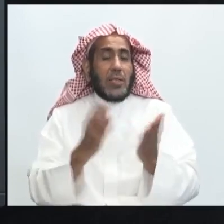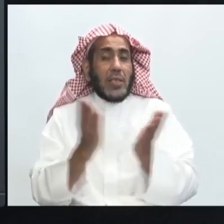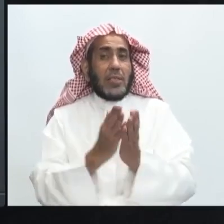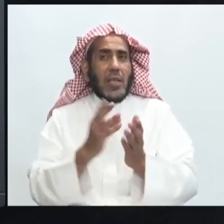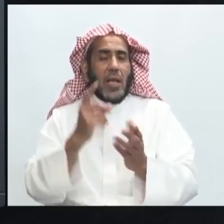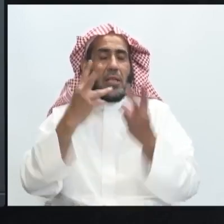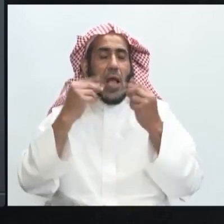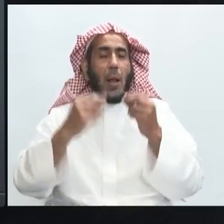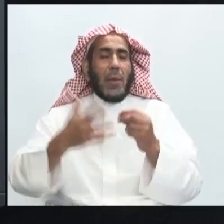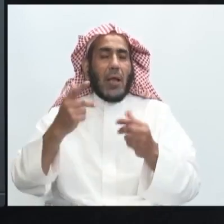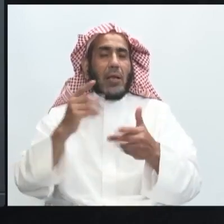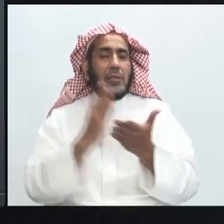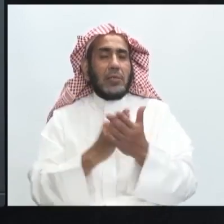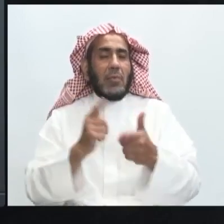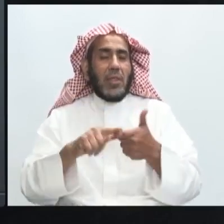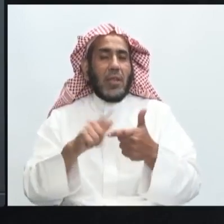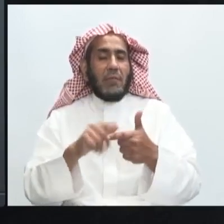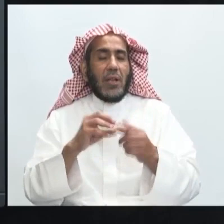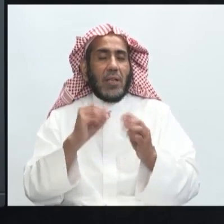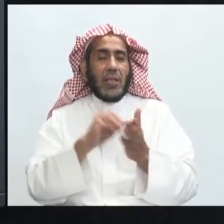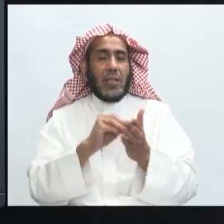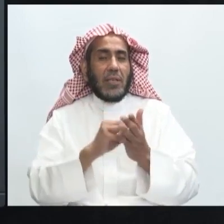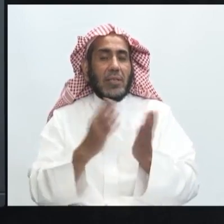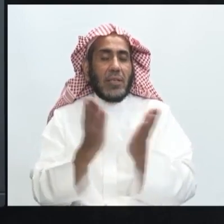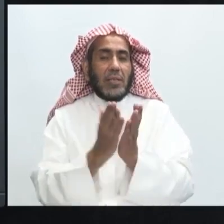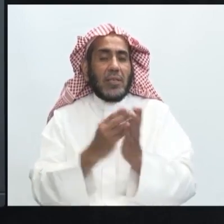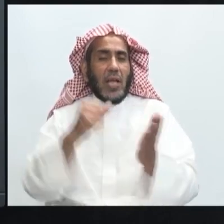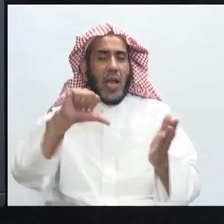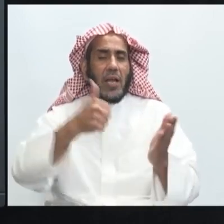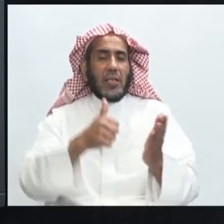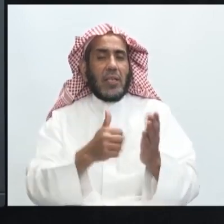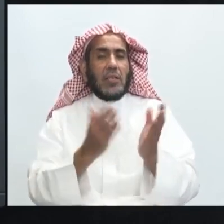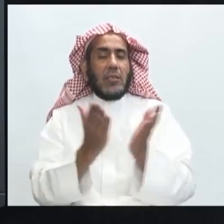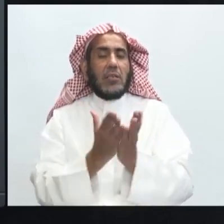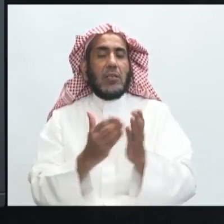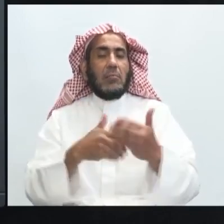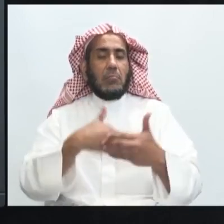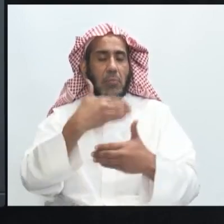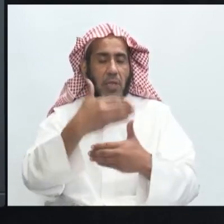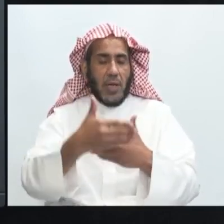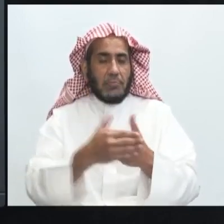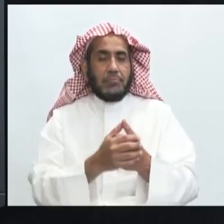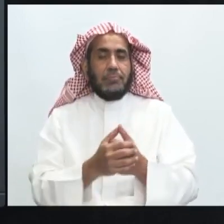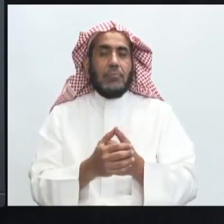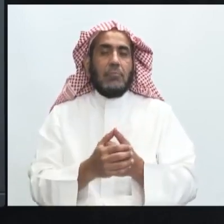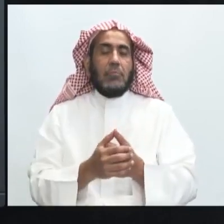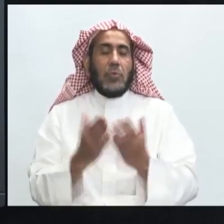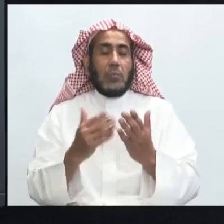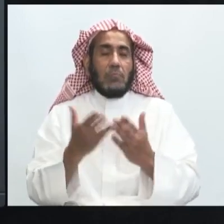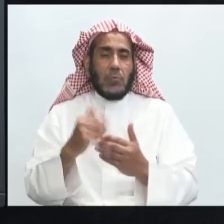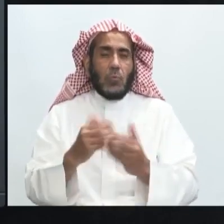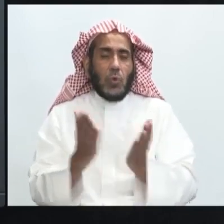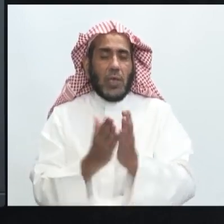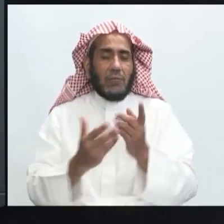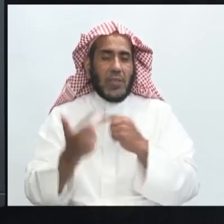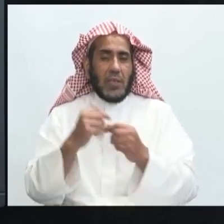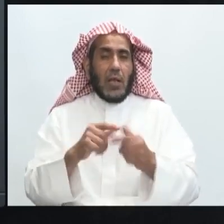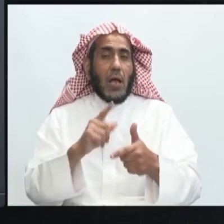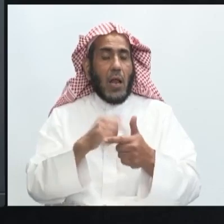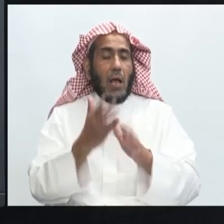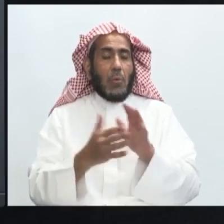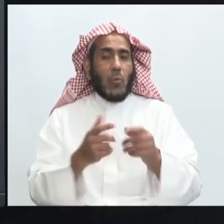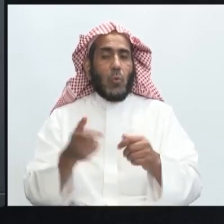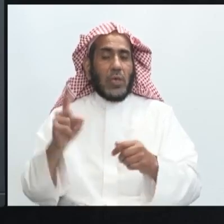عن دراسات بلاغيه وقسم الثاني يكون فيه الحديث عن الدراسات النقديه الذي ناتي اليه باذن الله تعالى ذكرنا في درس هذه الخبر